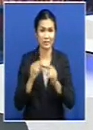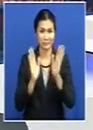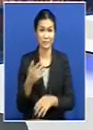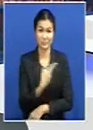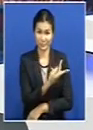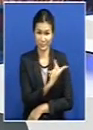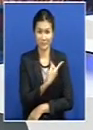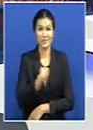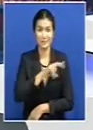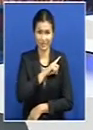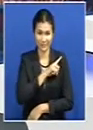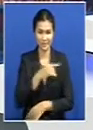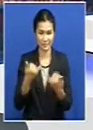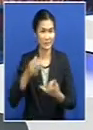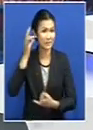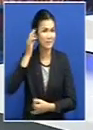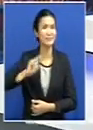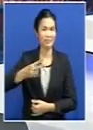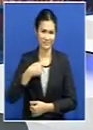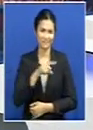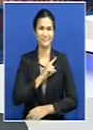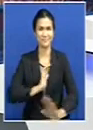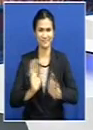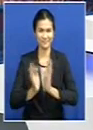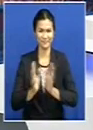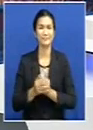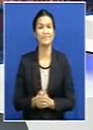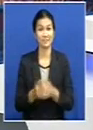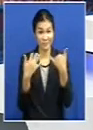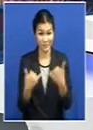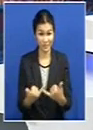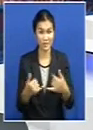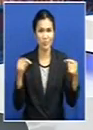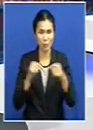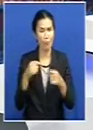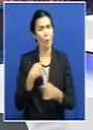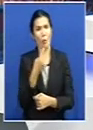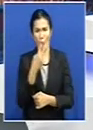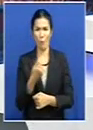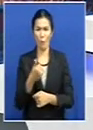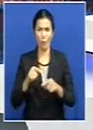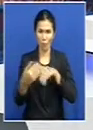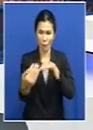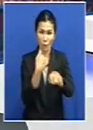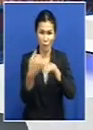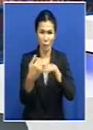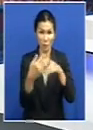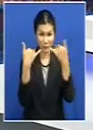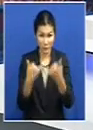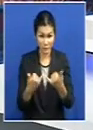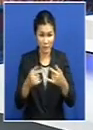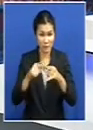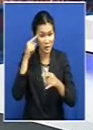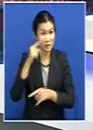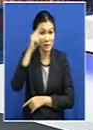ดิมแล้ววันนี้ร่างภาษามือคุณณัฐมาชัยวัฒนกุลวานิชค่ะค่ะตอนนี้คือบรรยากาศเชื่อเลยนะคะถนนทุกสายซึ่งถือว่าเป็น